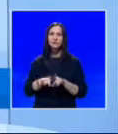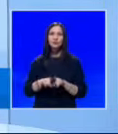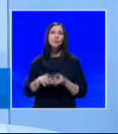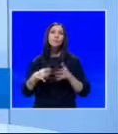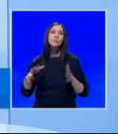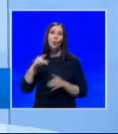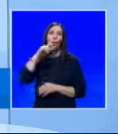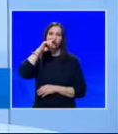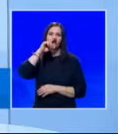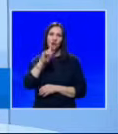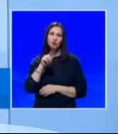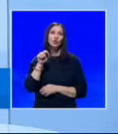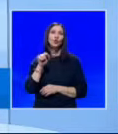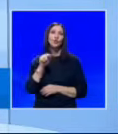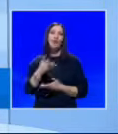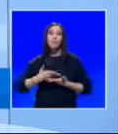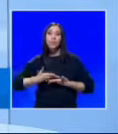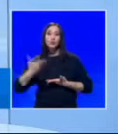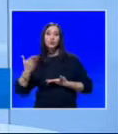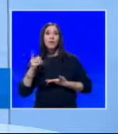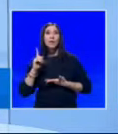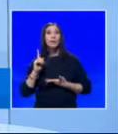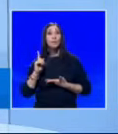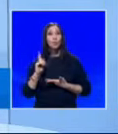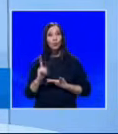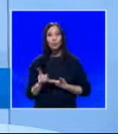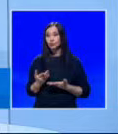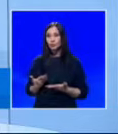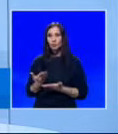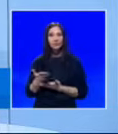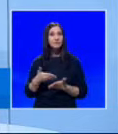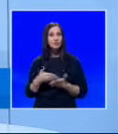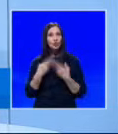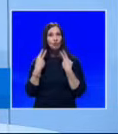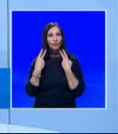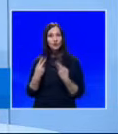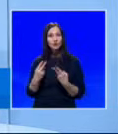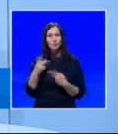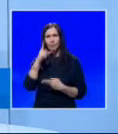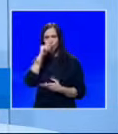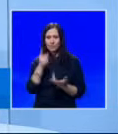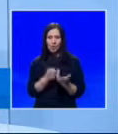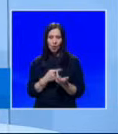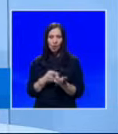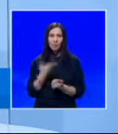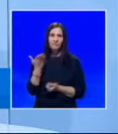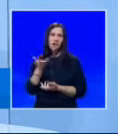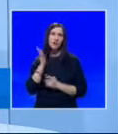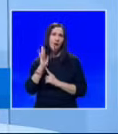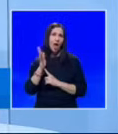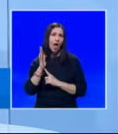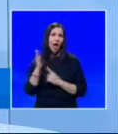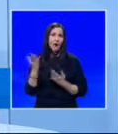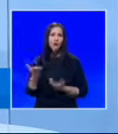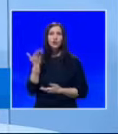е много важно това послание, което ще излезе, тъй като виждаме и Путин няколко пъти в неговите речи